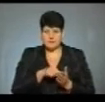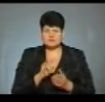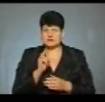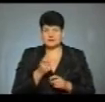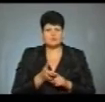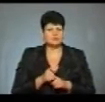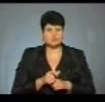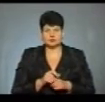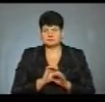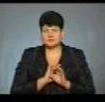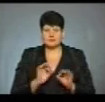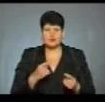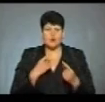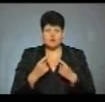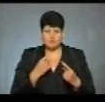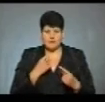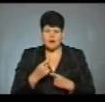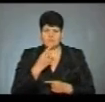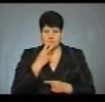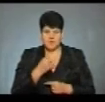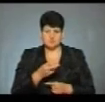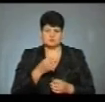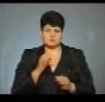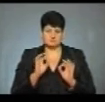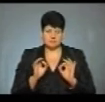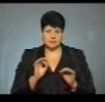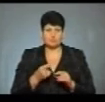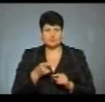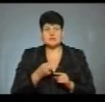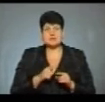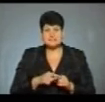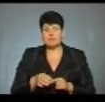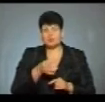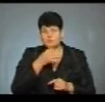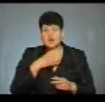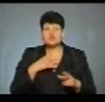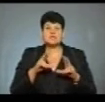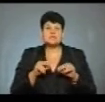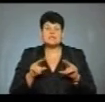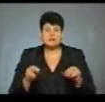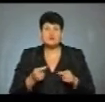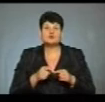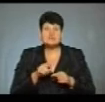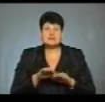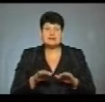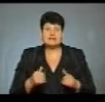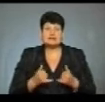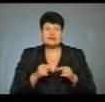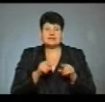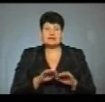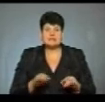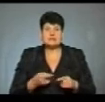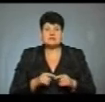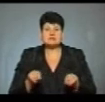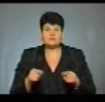дуже чудова, він розмовляє, бачите, адекватний, йому це подобається. Я щаслива, що такі діти, що для таких дітей це